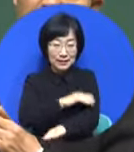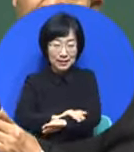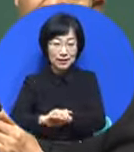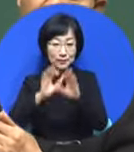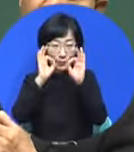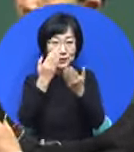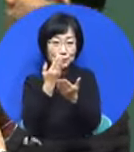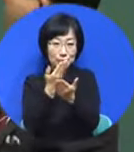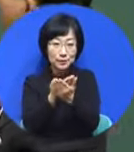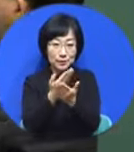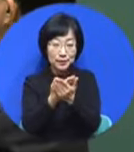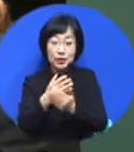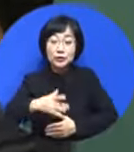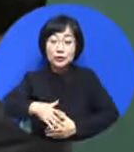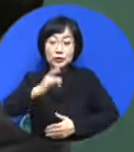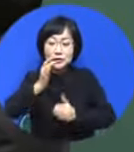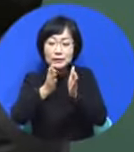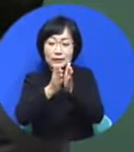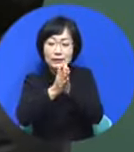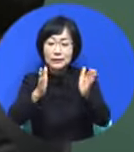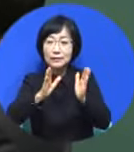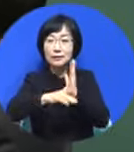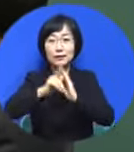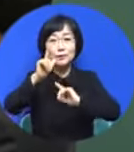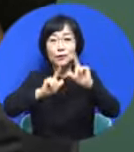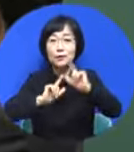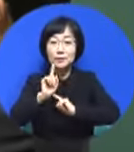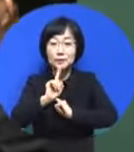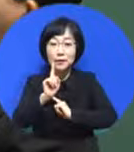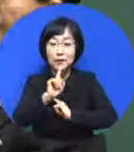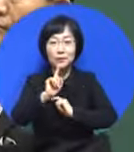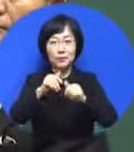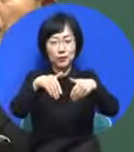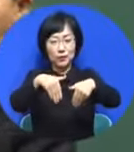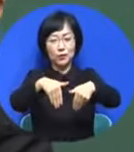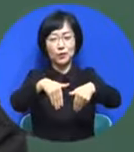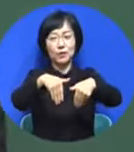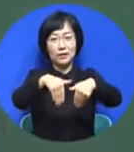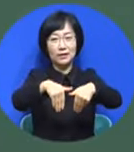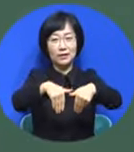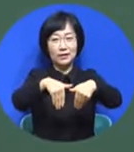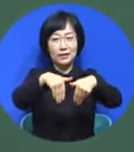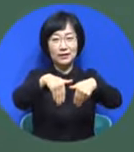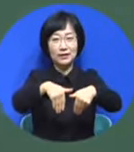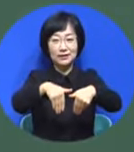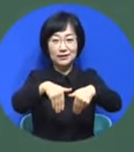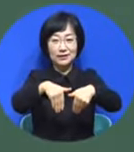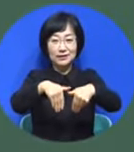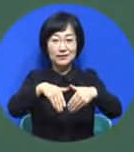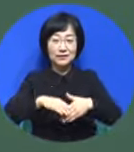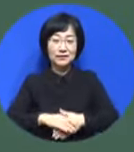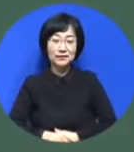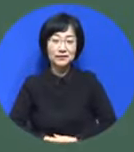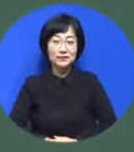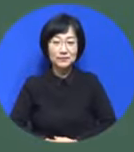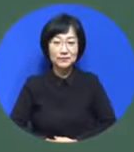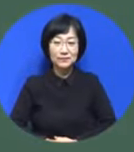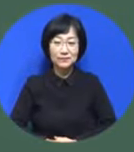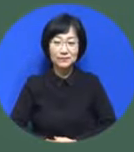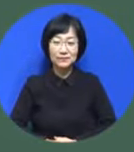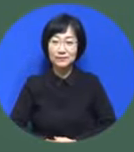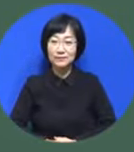갔죠? When we talk about Joseph's start, what are we talking about? 노예로 간 겁니다. We're talking about him going in